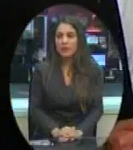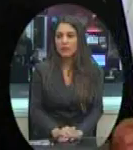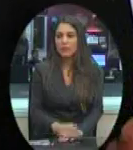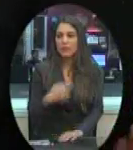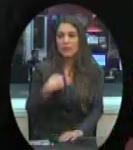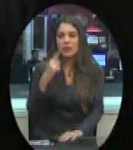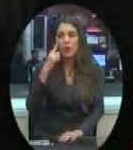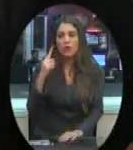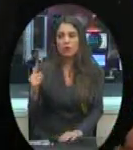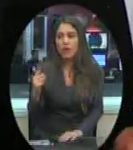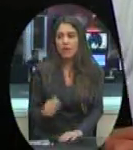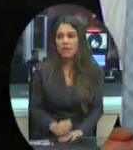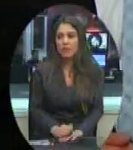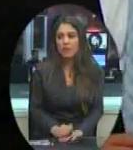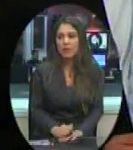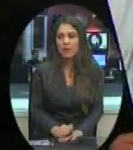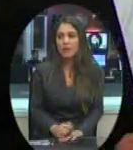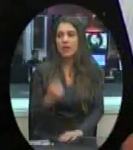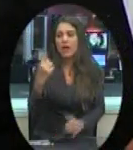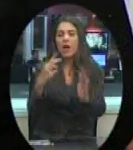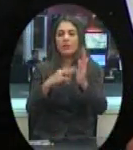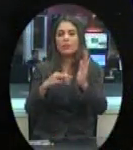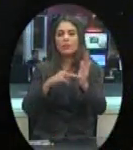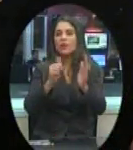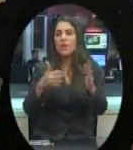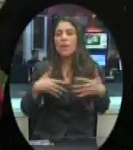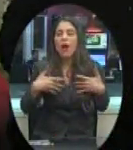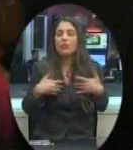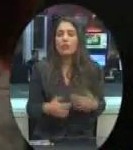שלדידי לפחות אחת התמונות המרגשות זה